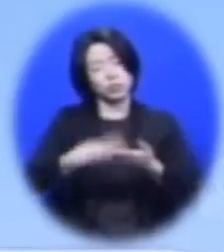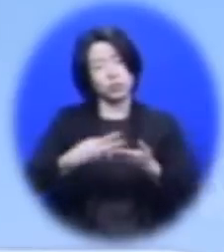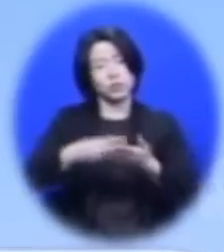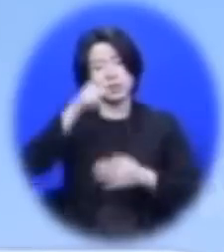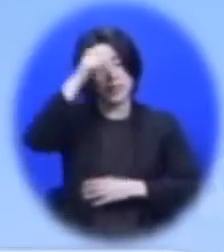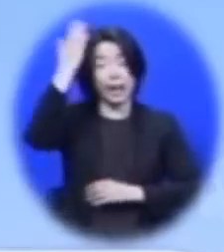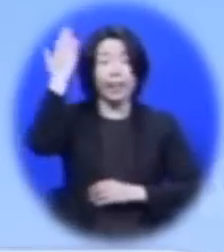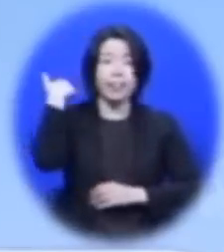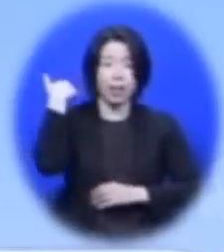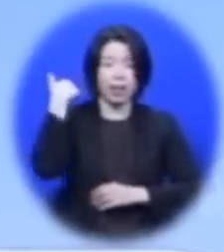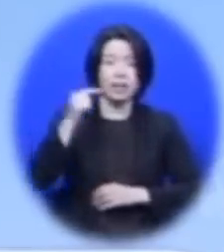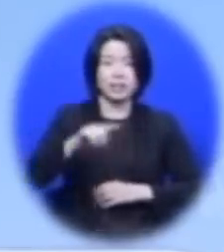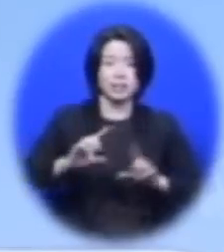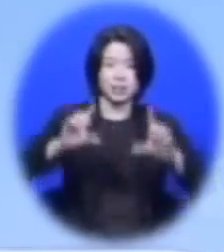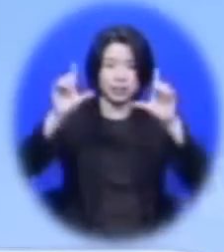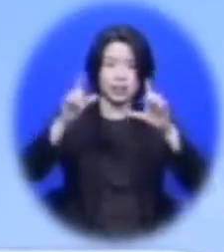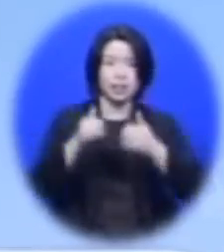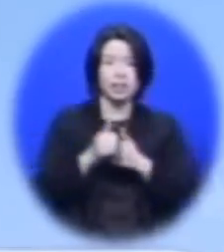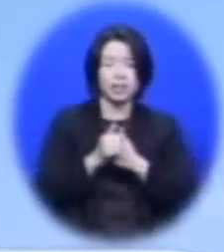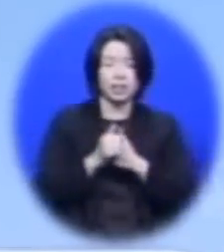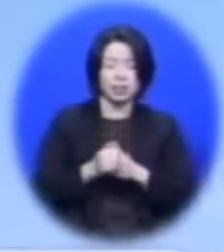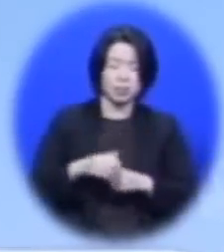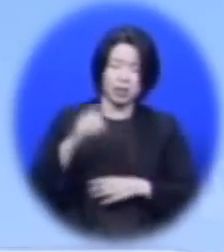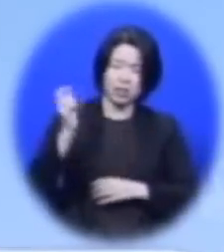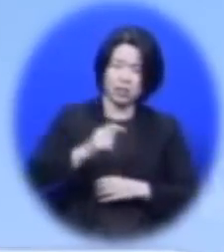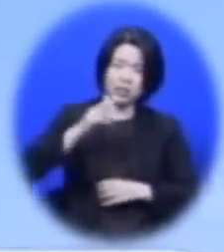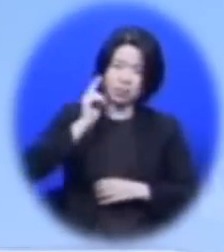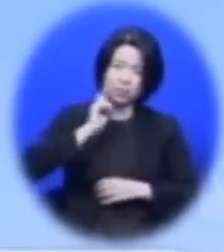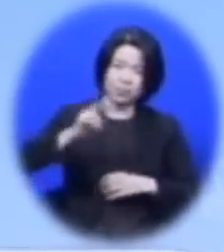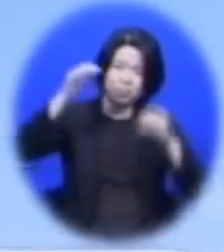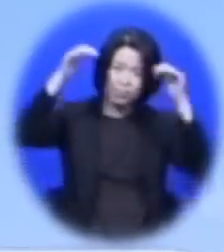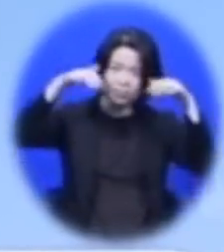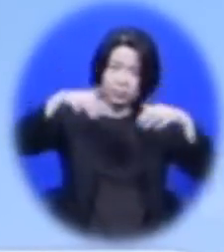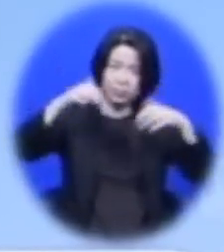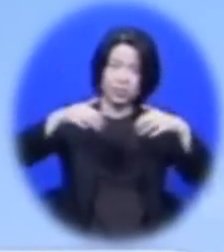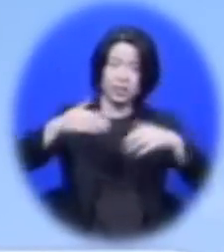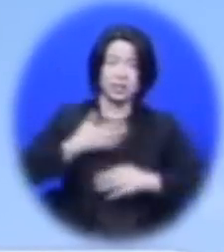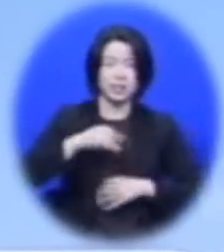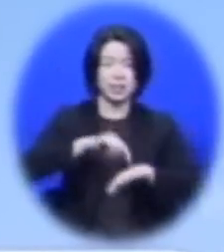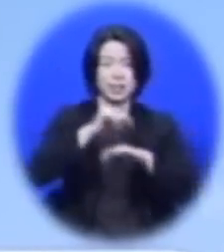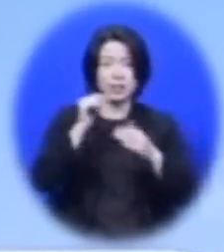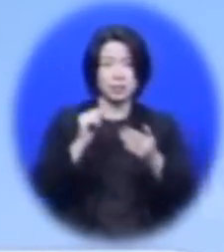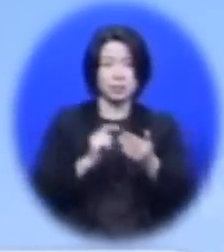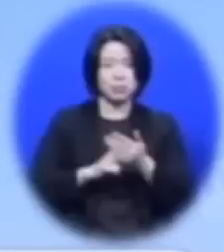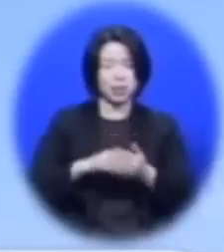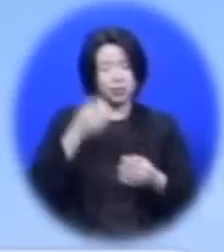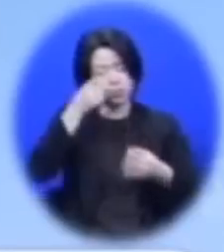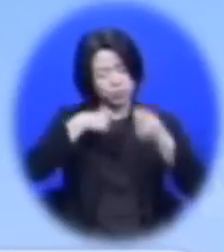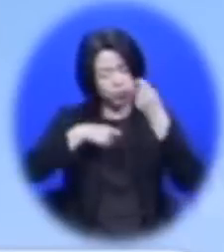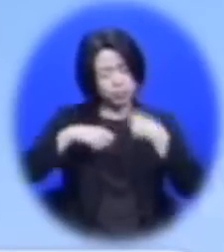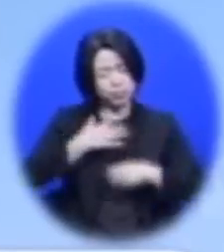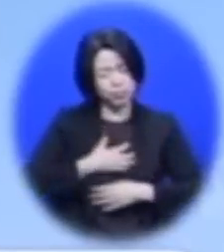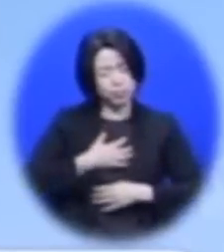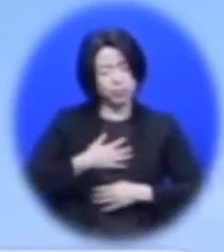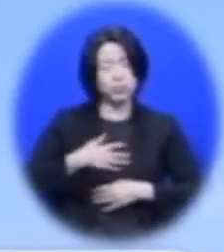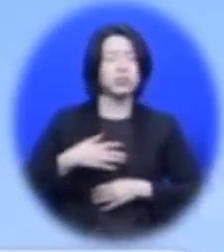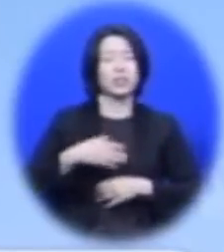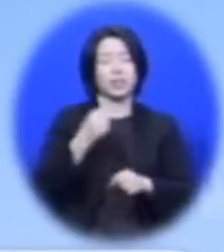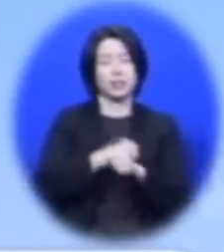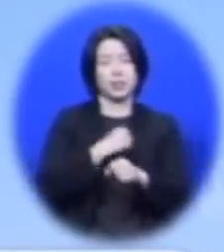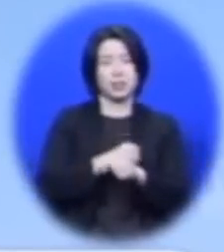그때, 그날따라 굳은 장맛비는 왜 나의 마음을 그토록 서글프게 적셨는지